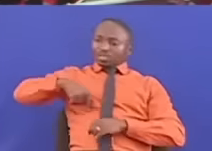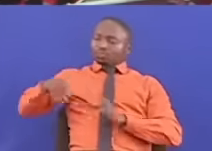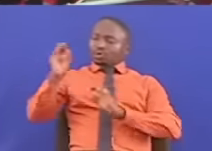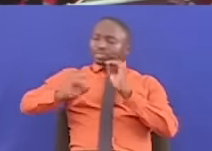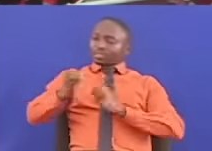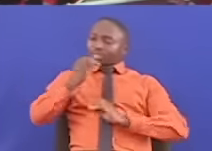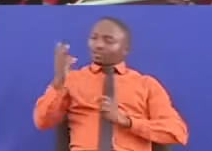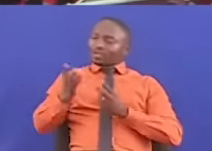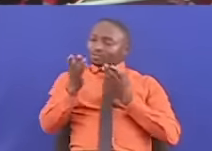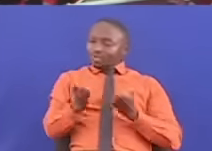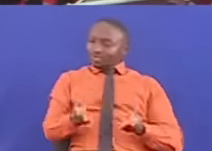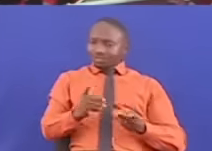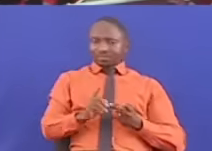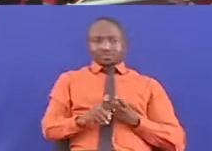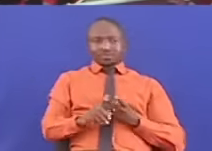kama